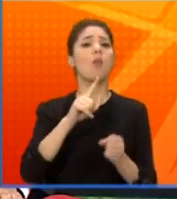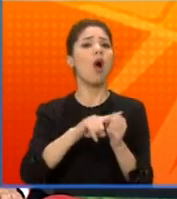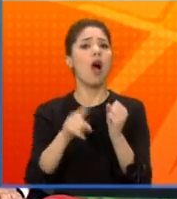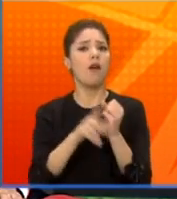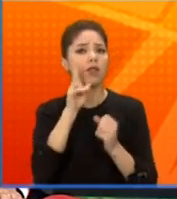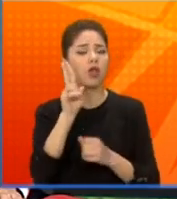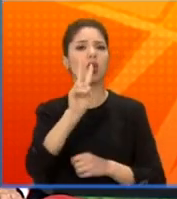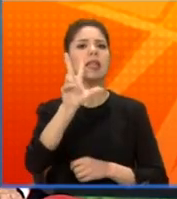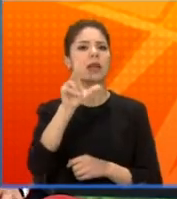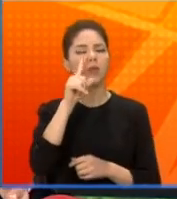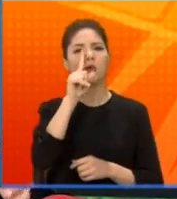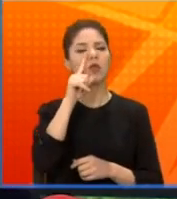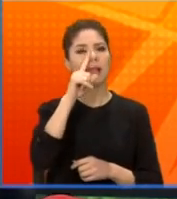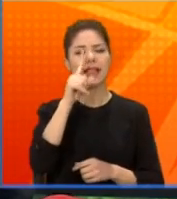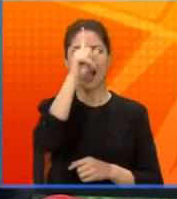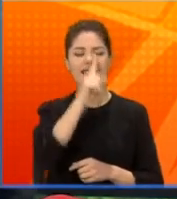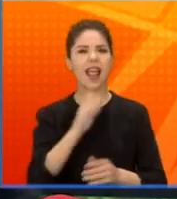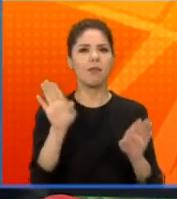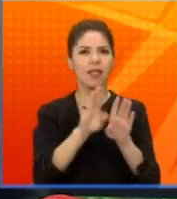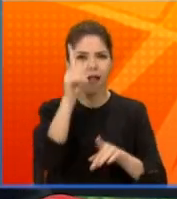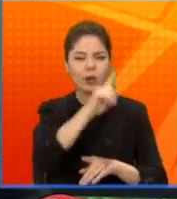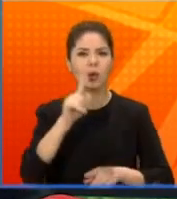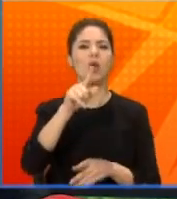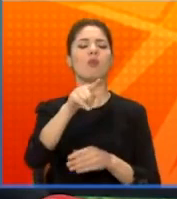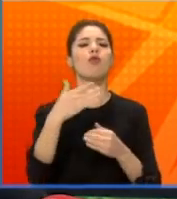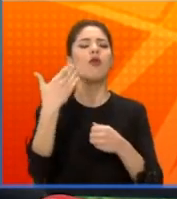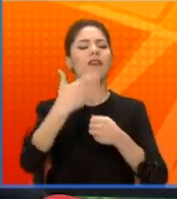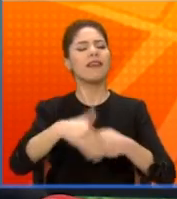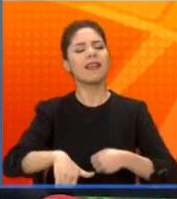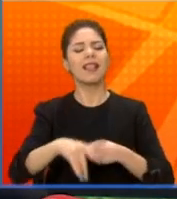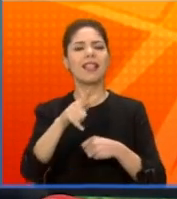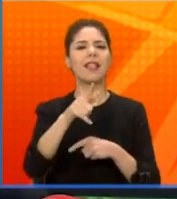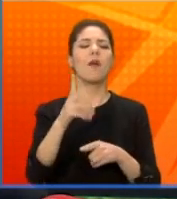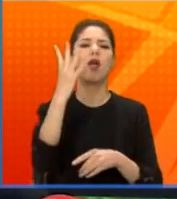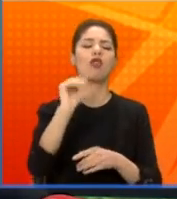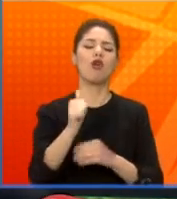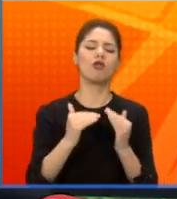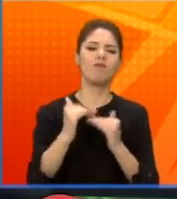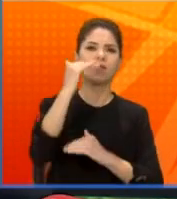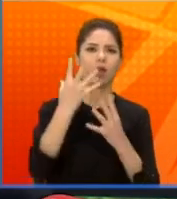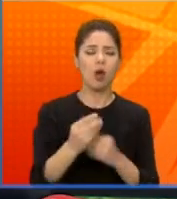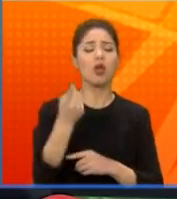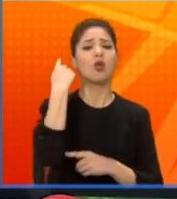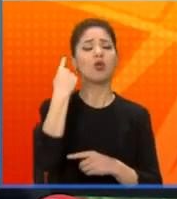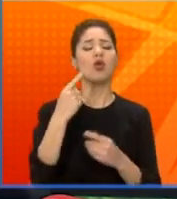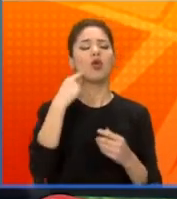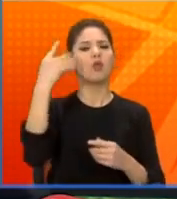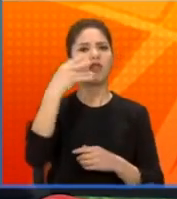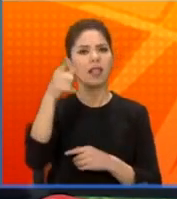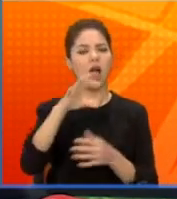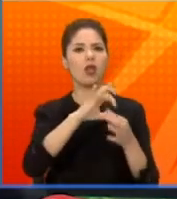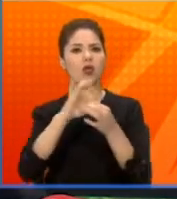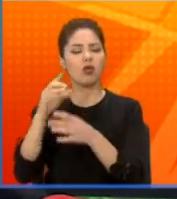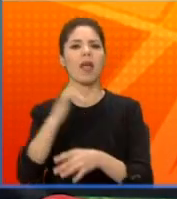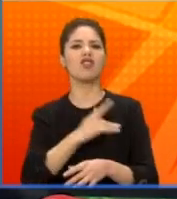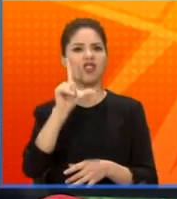sonu 23 Nisan'ında resmi tatil olması nedeniyle kısıtlamanın süresi 4 güne çıkarıldı. Duyuruyu dün Başkan Erdoğan'ın cümleleriyle canlı